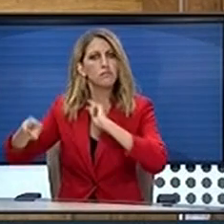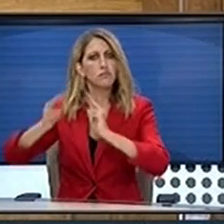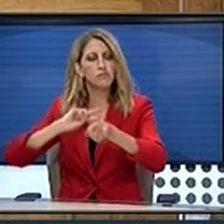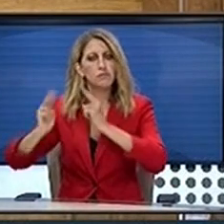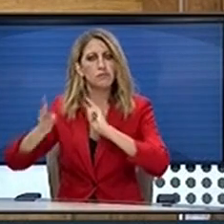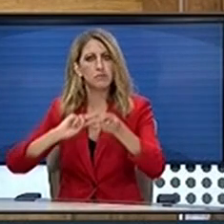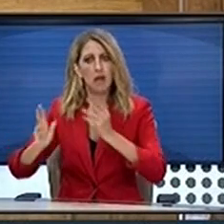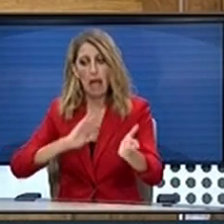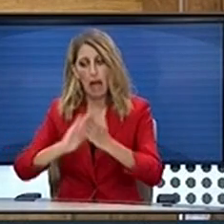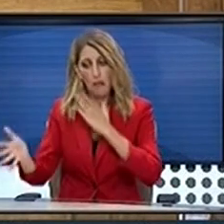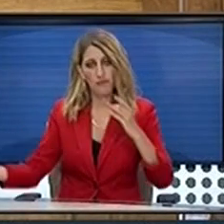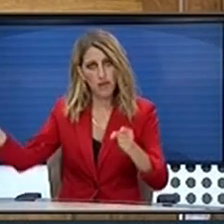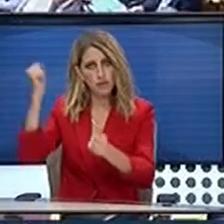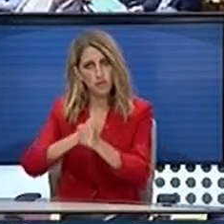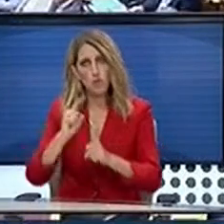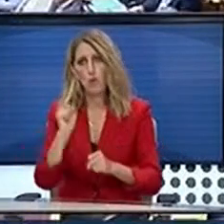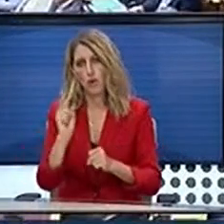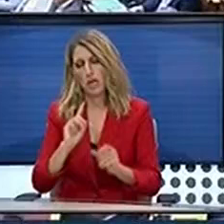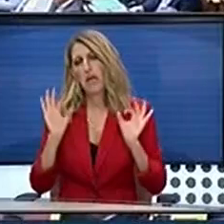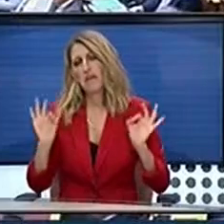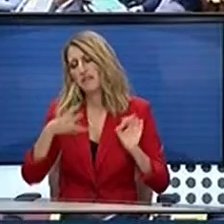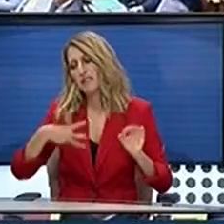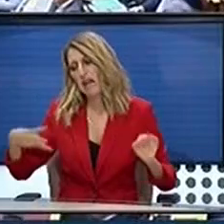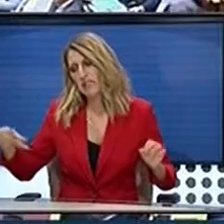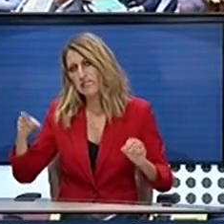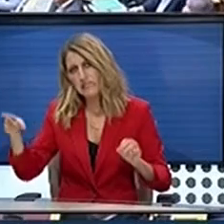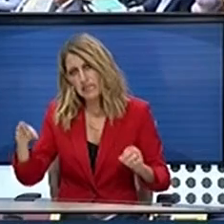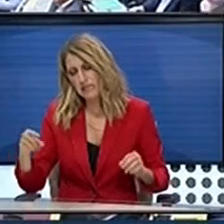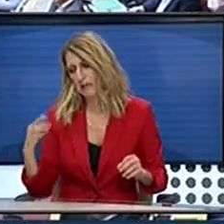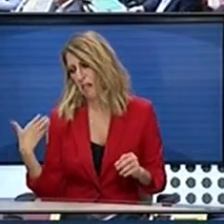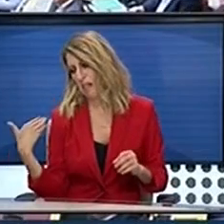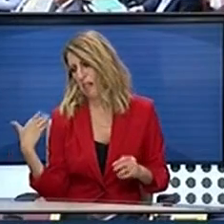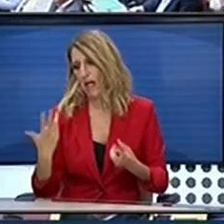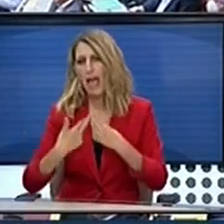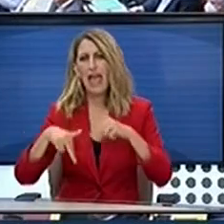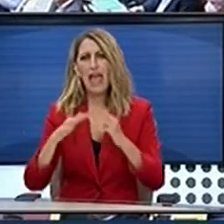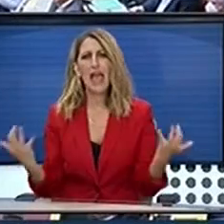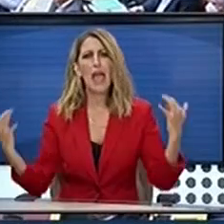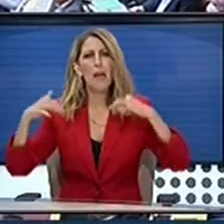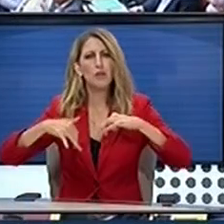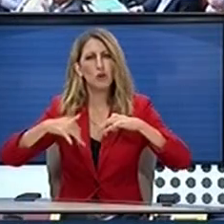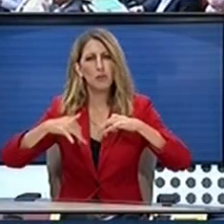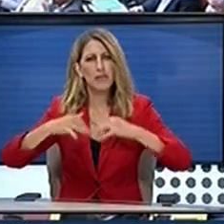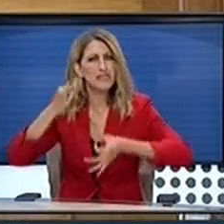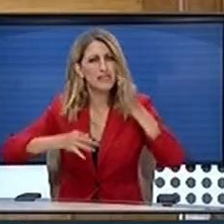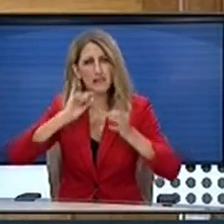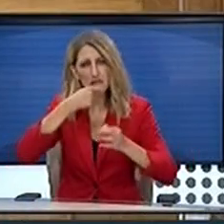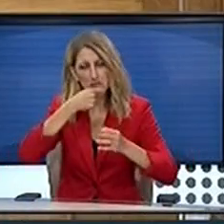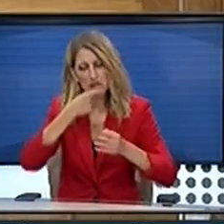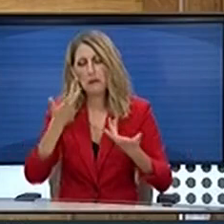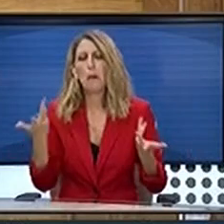έννοια μυστικότητας αυτής της διαδικασίας. Οι τίτλοι λοιπόν, για να διευκολύνω την συζήτησή μας ως προς